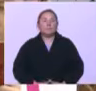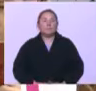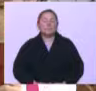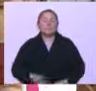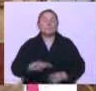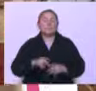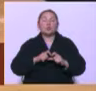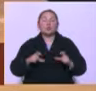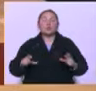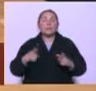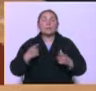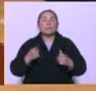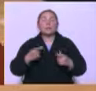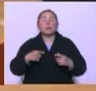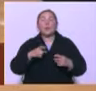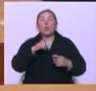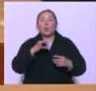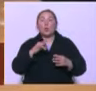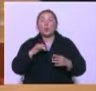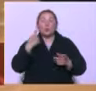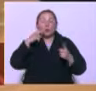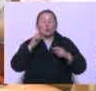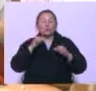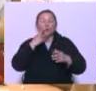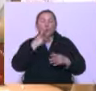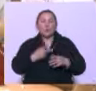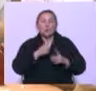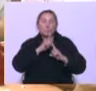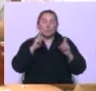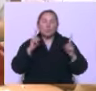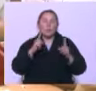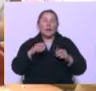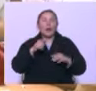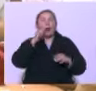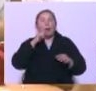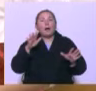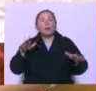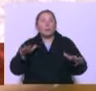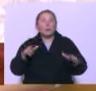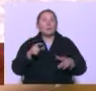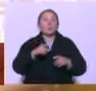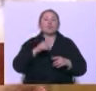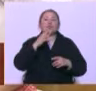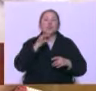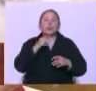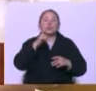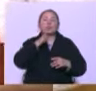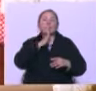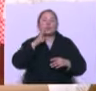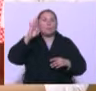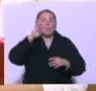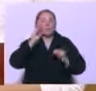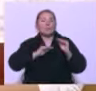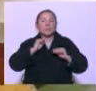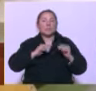В этой школе, где творчество и экология идут рука об руку, можно увидеть удивительные вещи. Орел, щенок, фрукт, а также девочку и мальчика. Все это